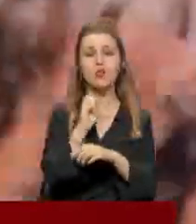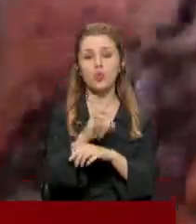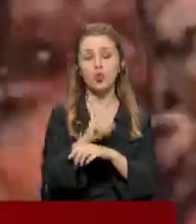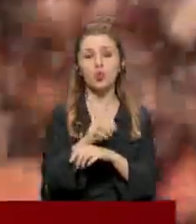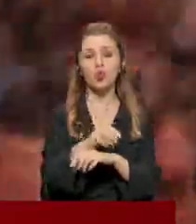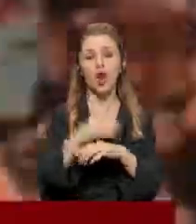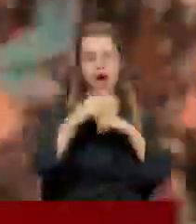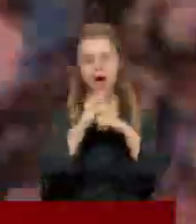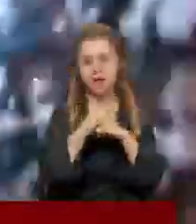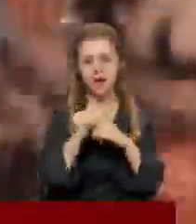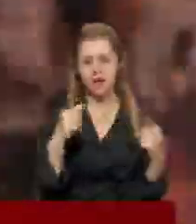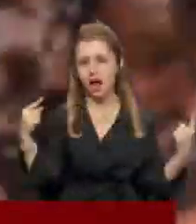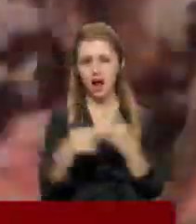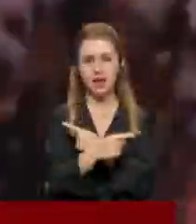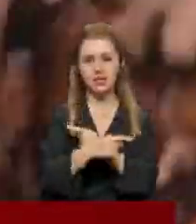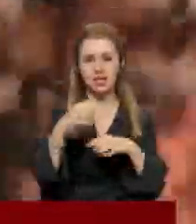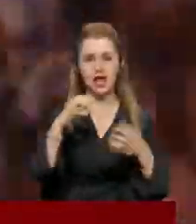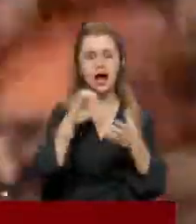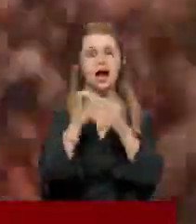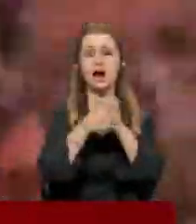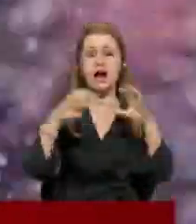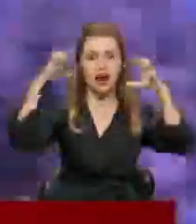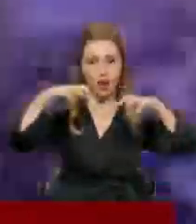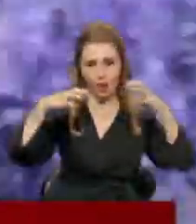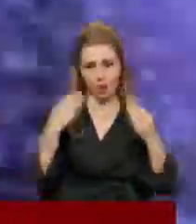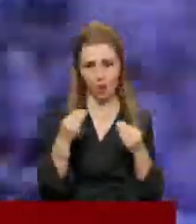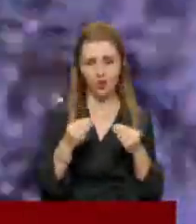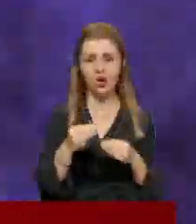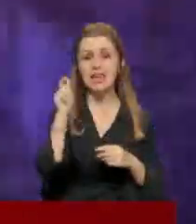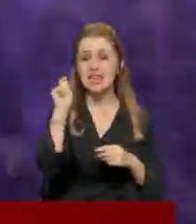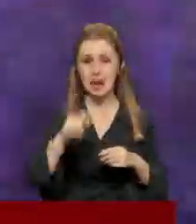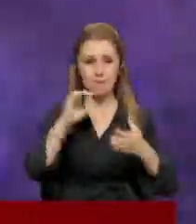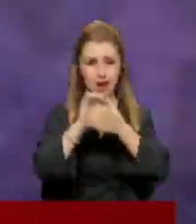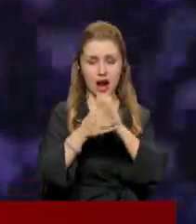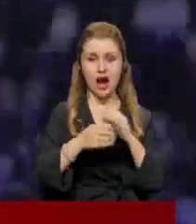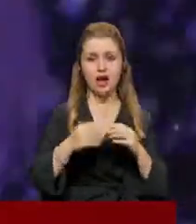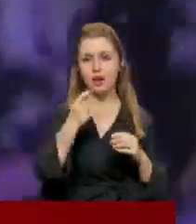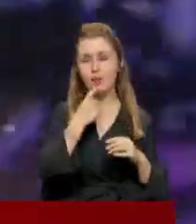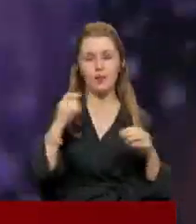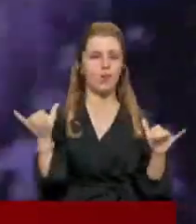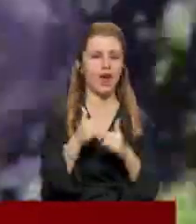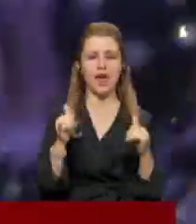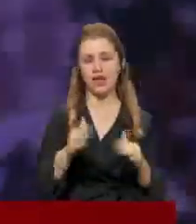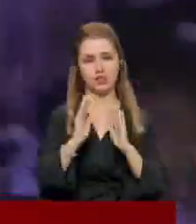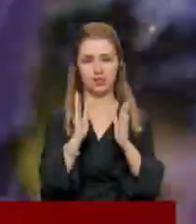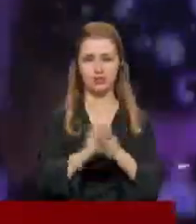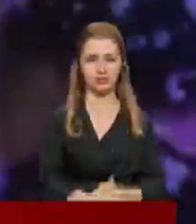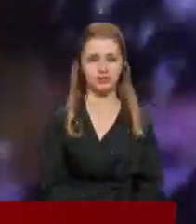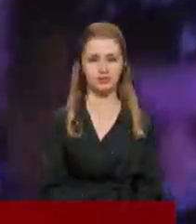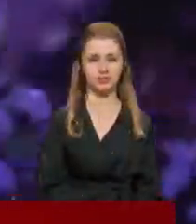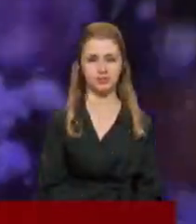ve Antalya ise tam aksine kar altında girdi yeni yıla. Yapay karla yılbaşı coşkusu daha da katlandı.